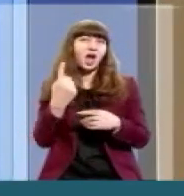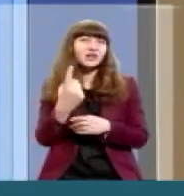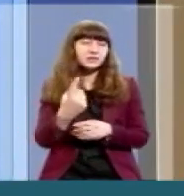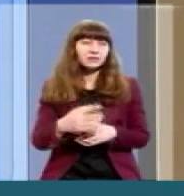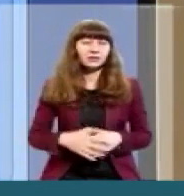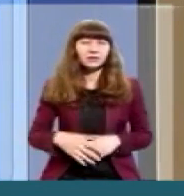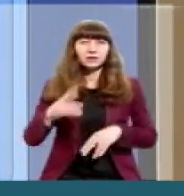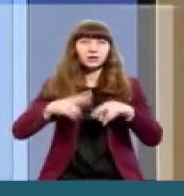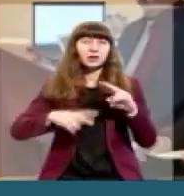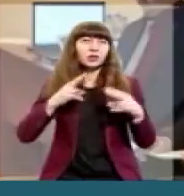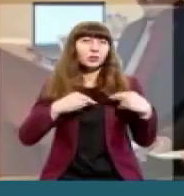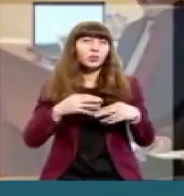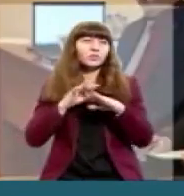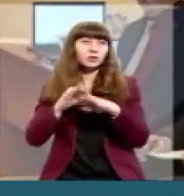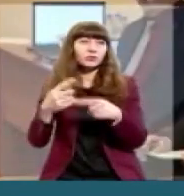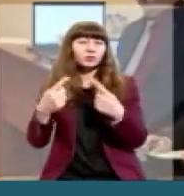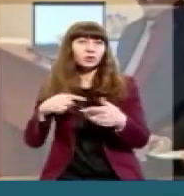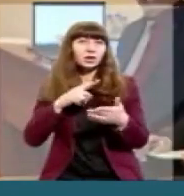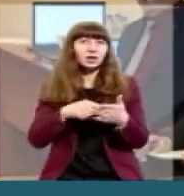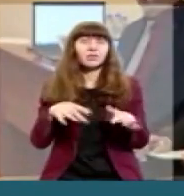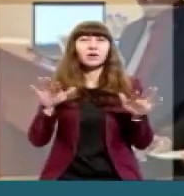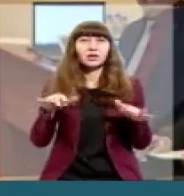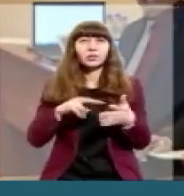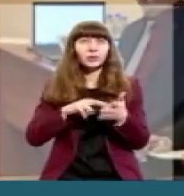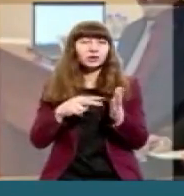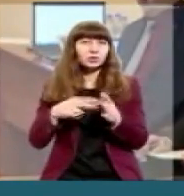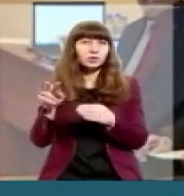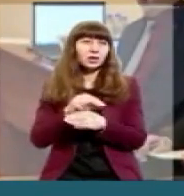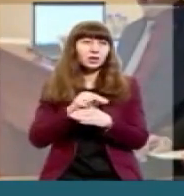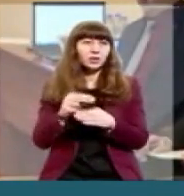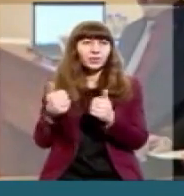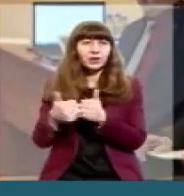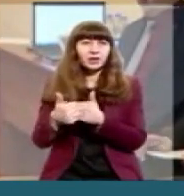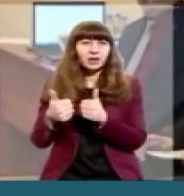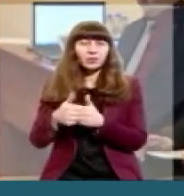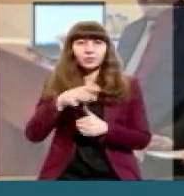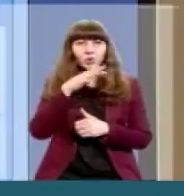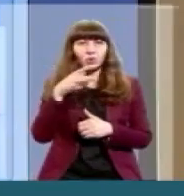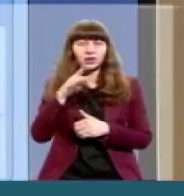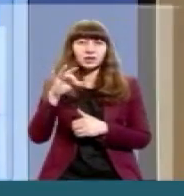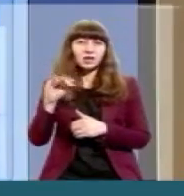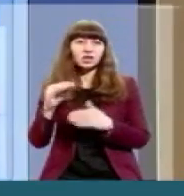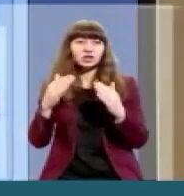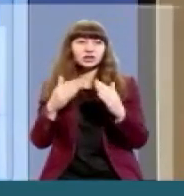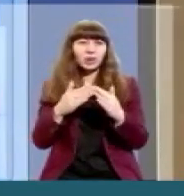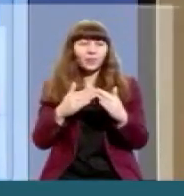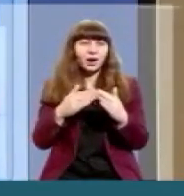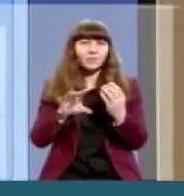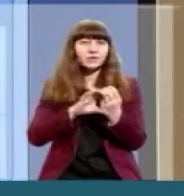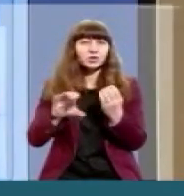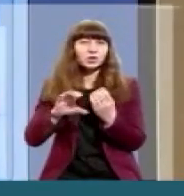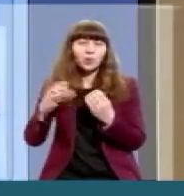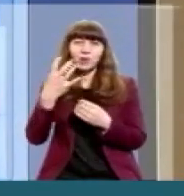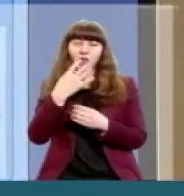Строительные работы идут и в других городах области. К примеру, в Уркалыке планируется отремонтировать прилегающую многоэтажкам инфраструктуру. Систему